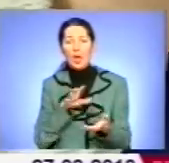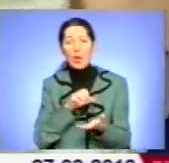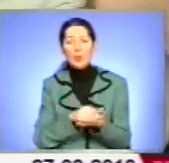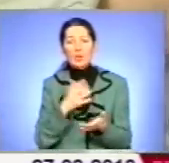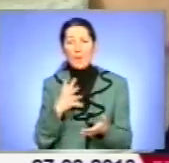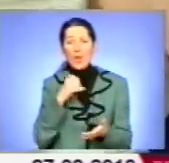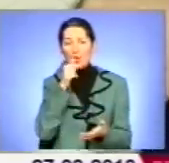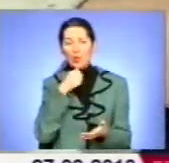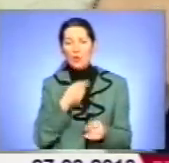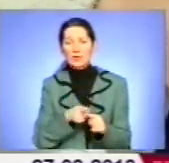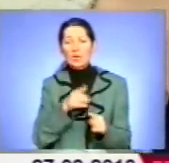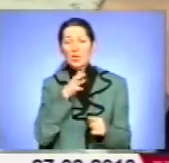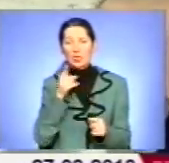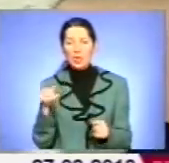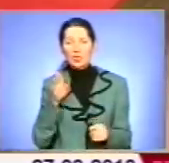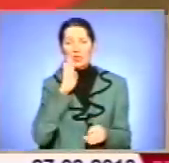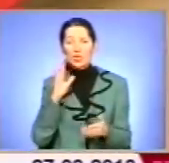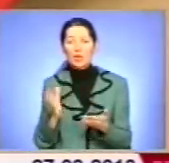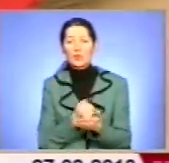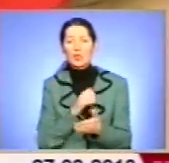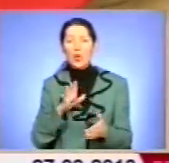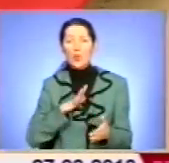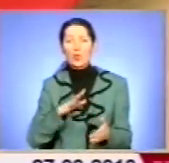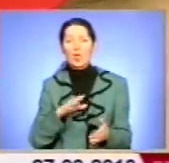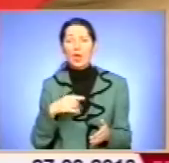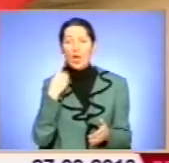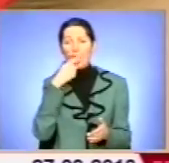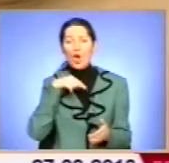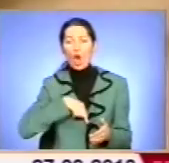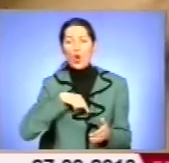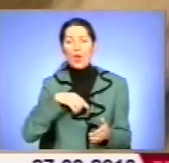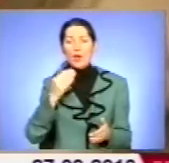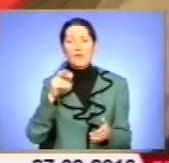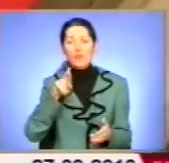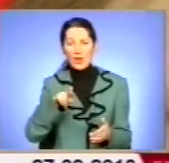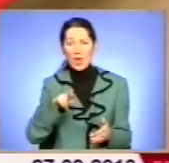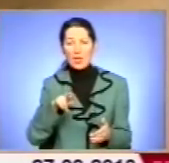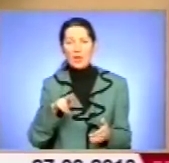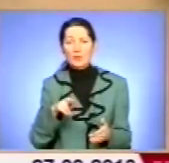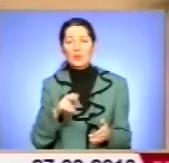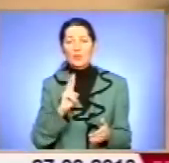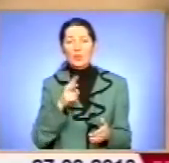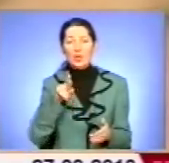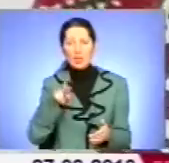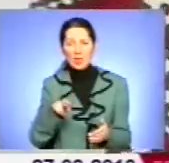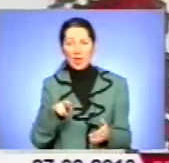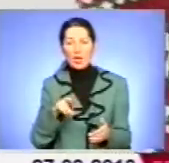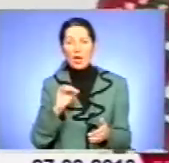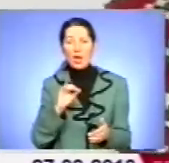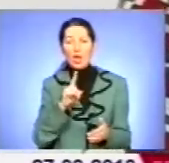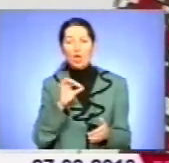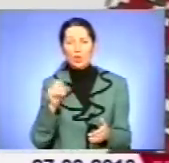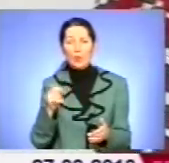За цей час дівчина встигла побувати в ролі феї у виставі «Попелюшка», Клеї – дружини філософа у виставі «Езоп»,